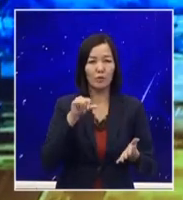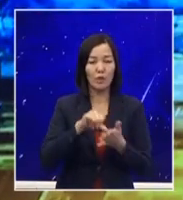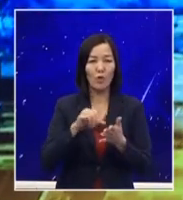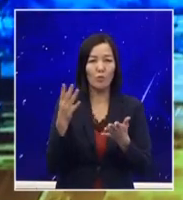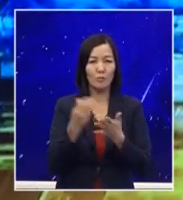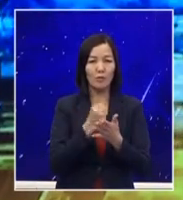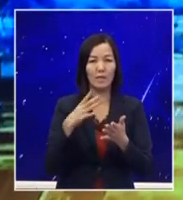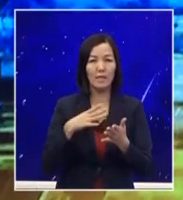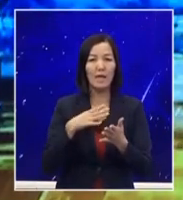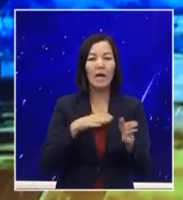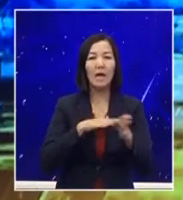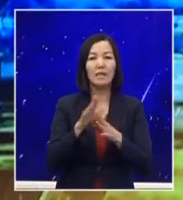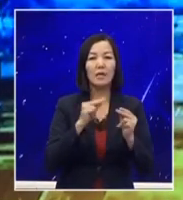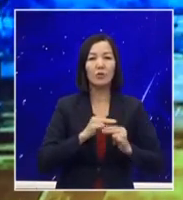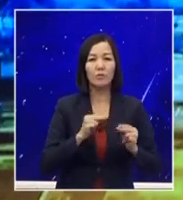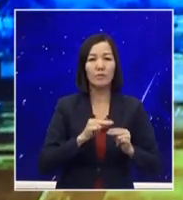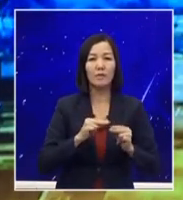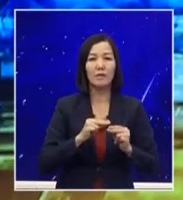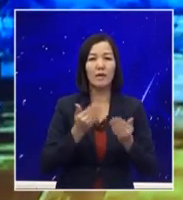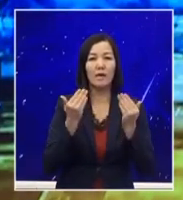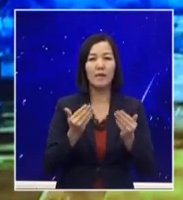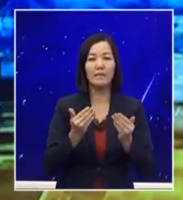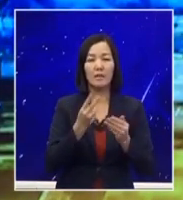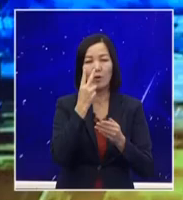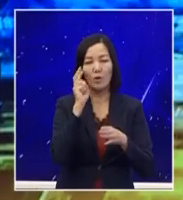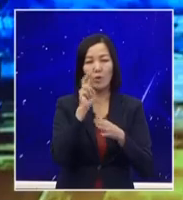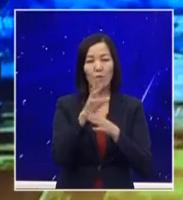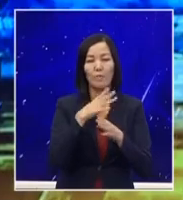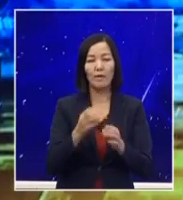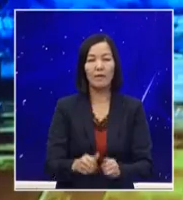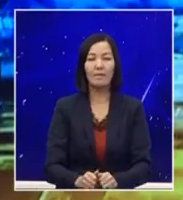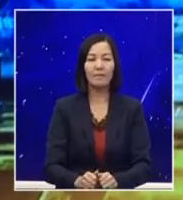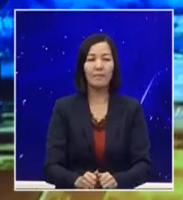жатыр. Аудандағы атқарылып жатқан жұмыстарда өңірлік бақ өкілдері көріп қайтты.